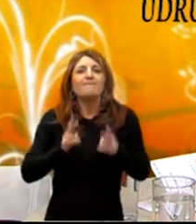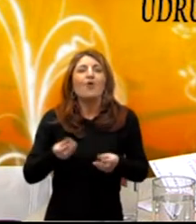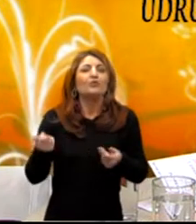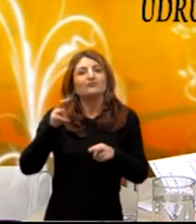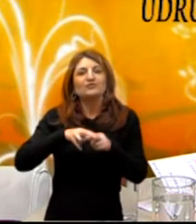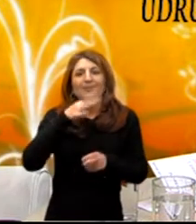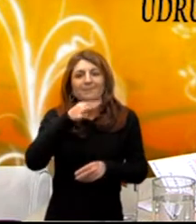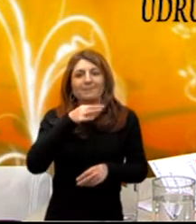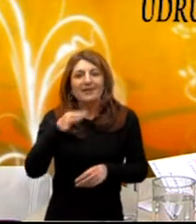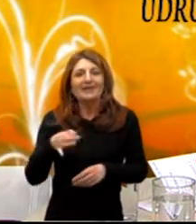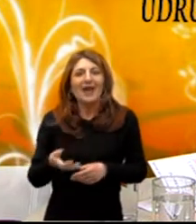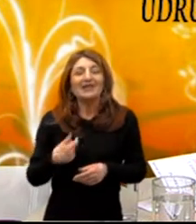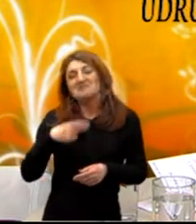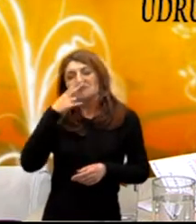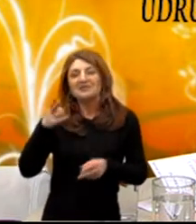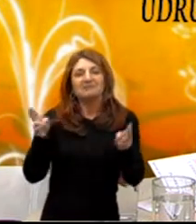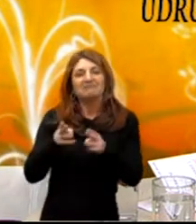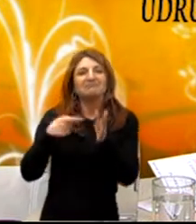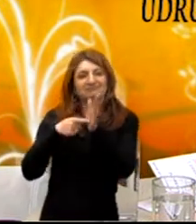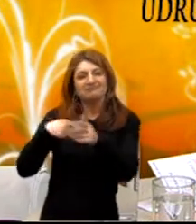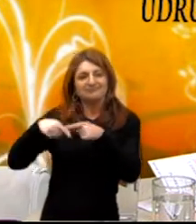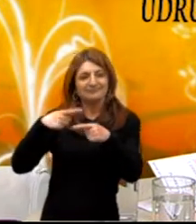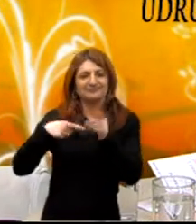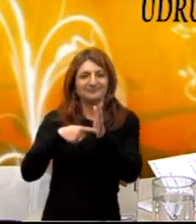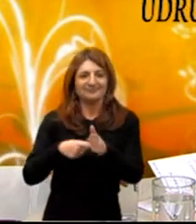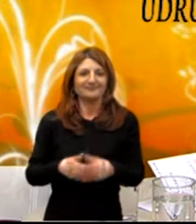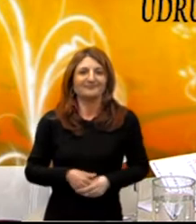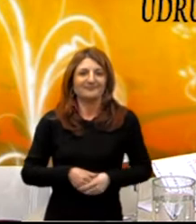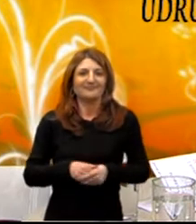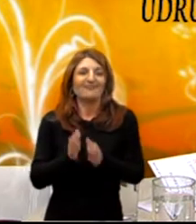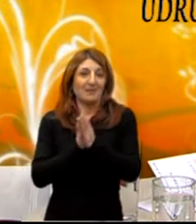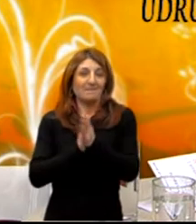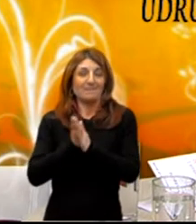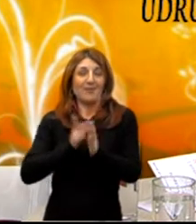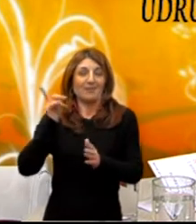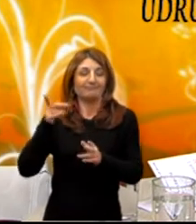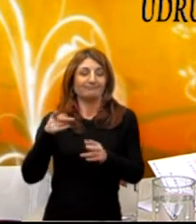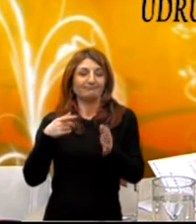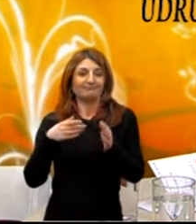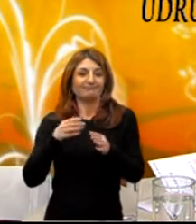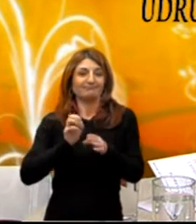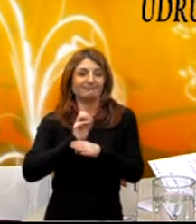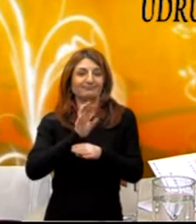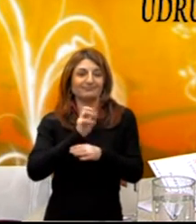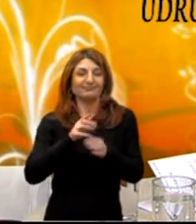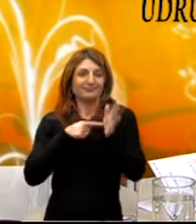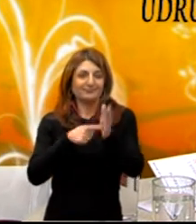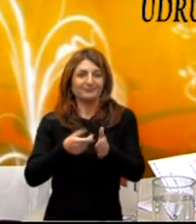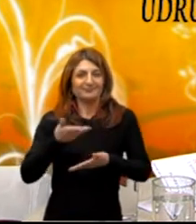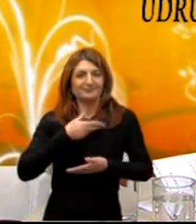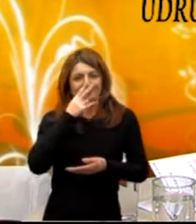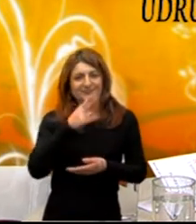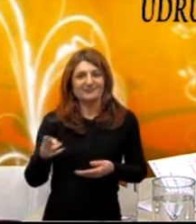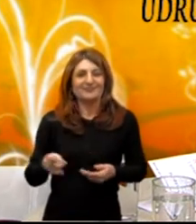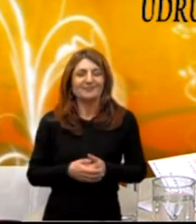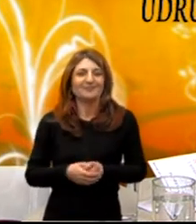bolje pitati. Znam ja šta ću vas pitati, ali da vidimo šta nam i prilog kaže. Evo, ja molim moju režiju, ako je to pripremila, da nam pokaže da se